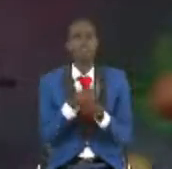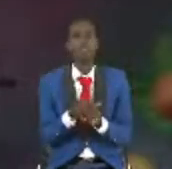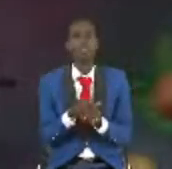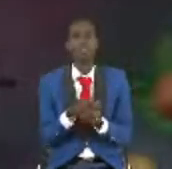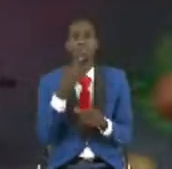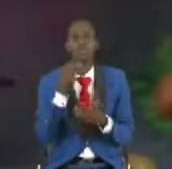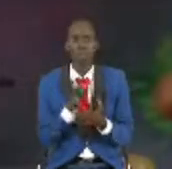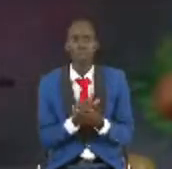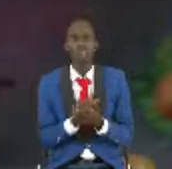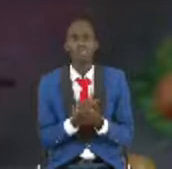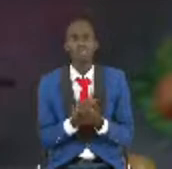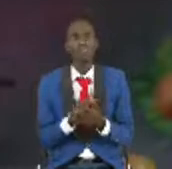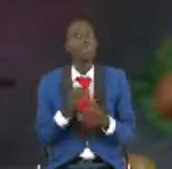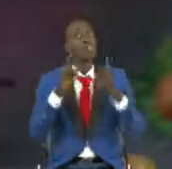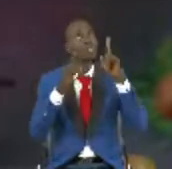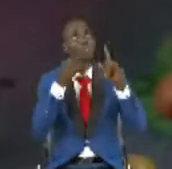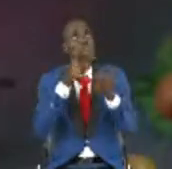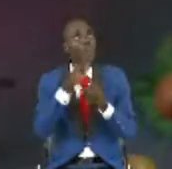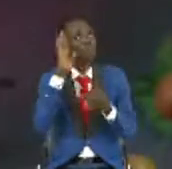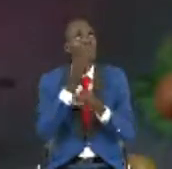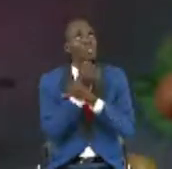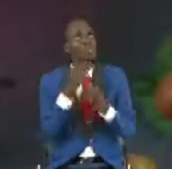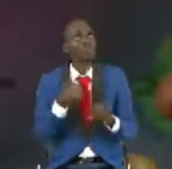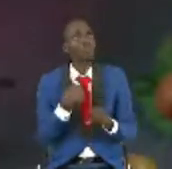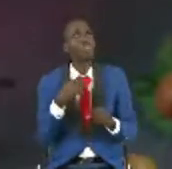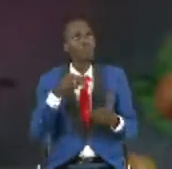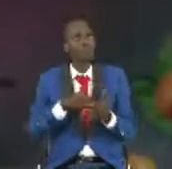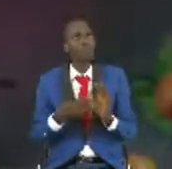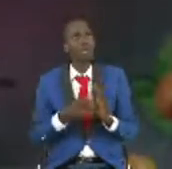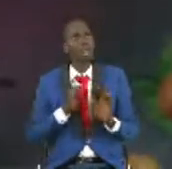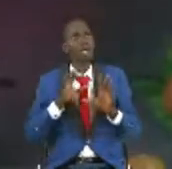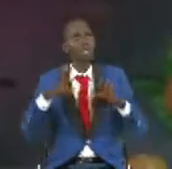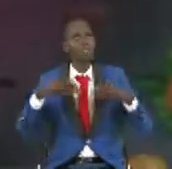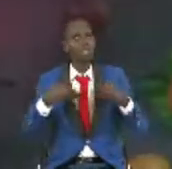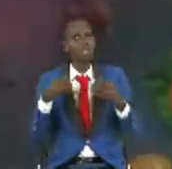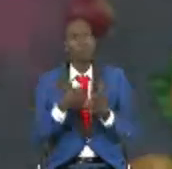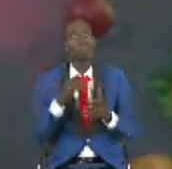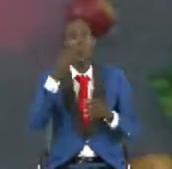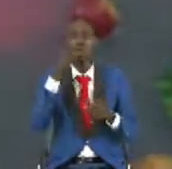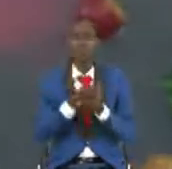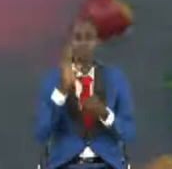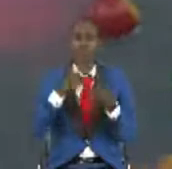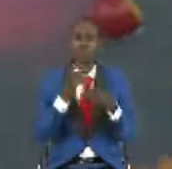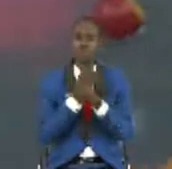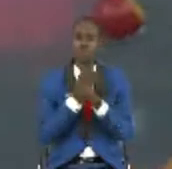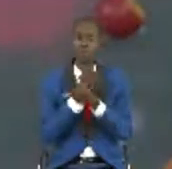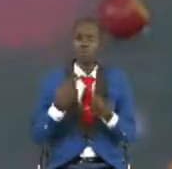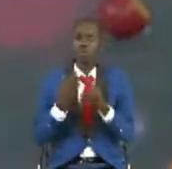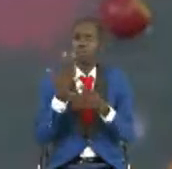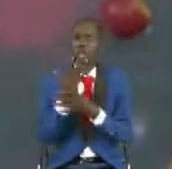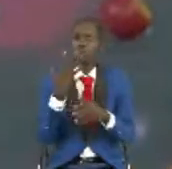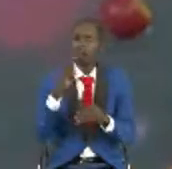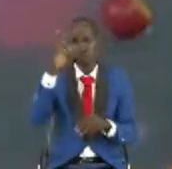vais te racheter, personnalise cela, c'est de moi qu'il s'agit. Je te sauverai de la main des